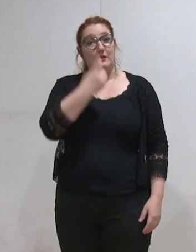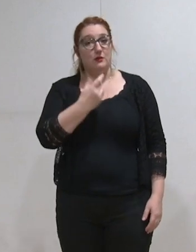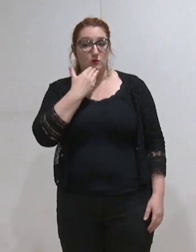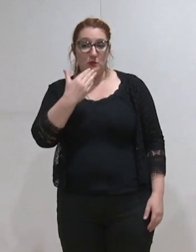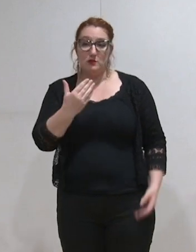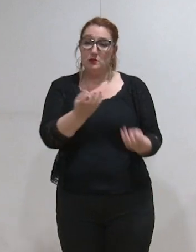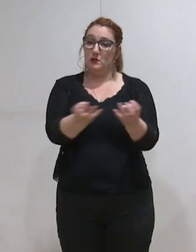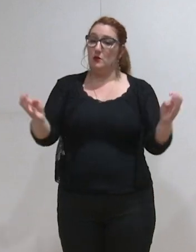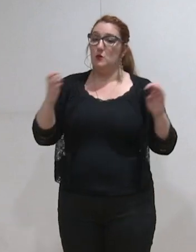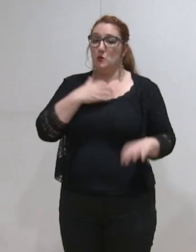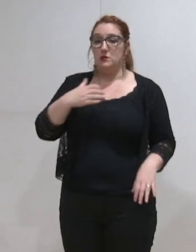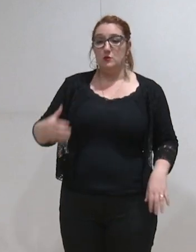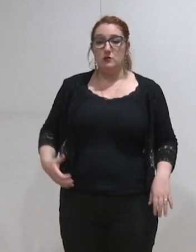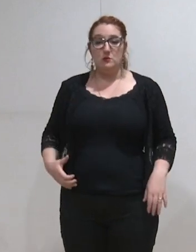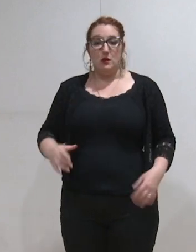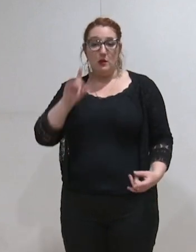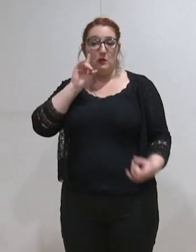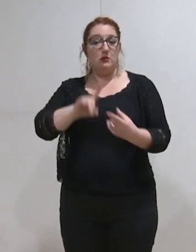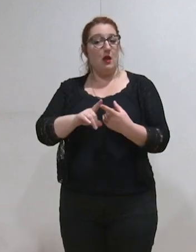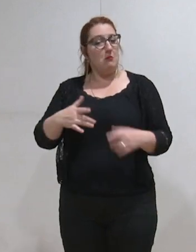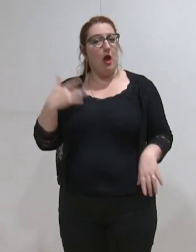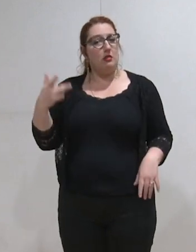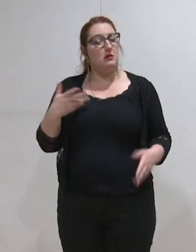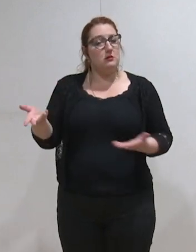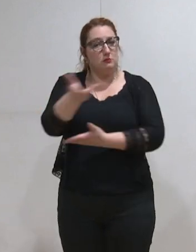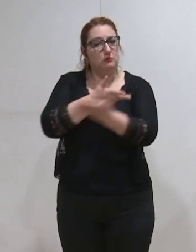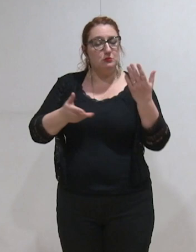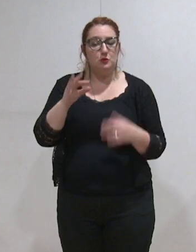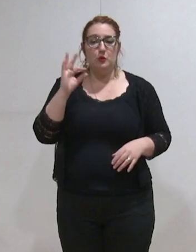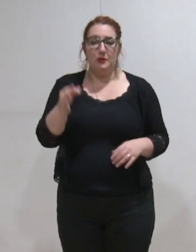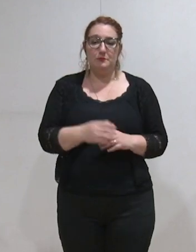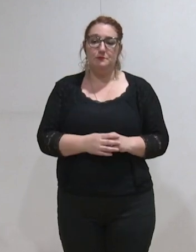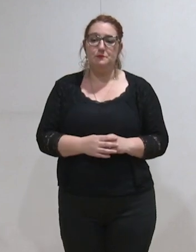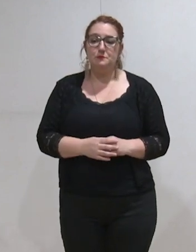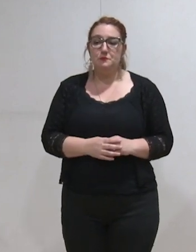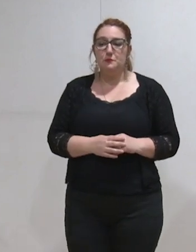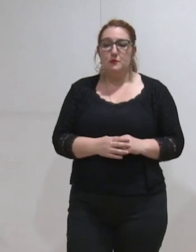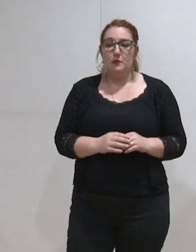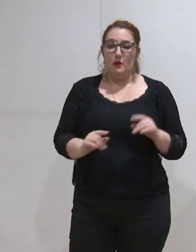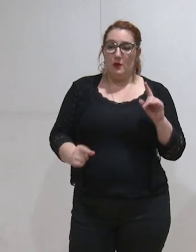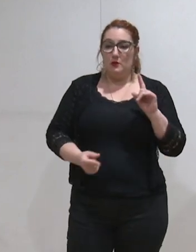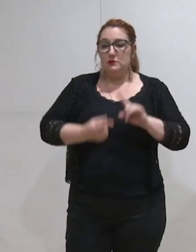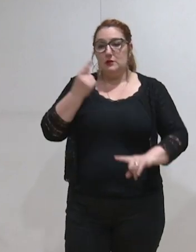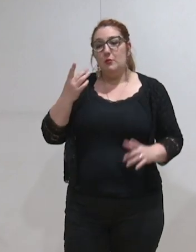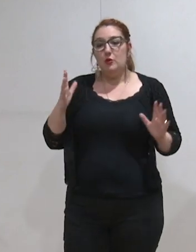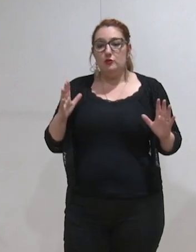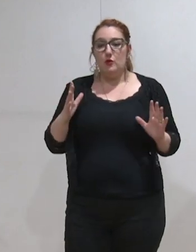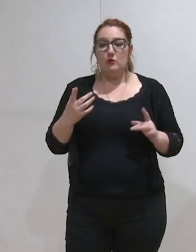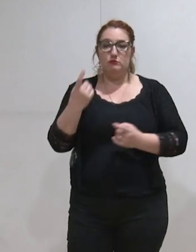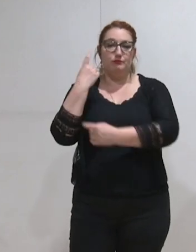conseil municipal tout tous ces aspects je pense que du coup il est nécessaire de faire un petit retour en